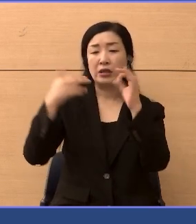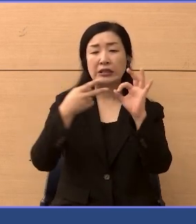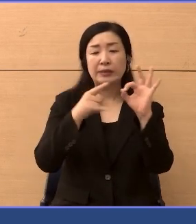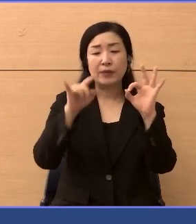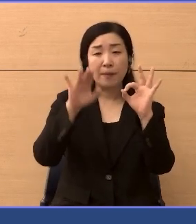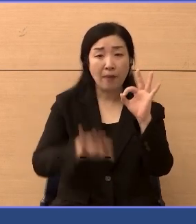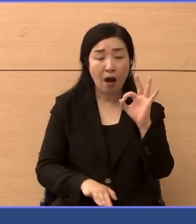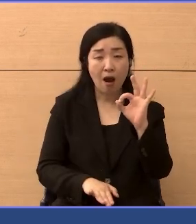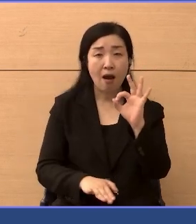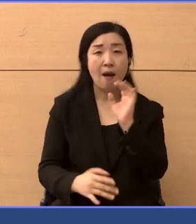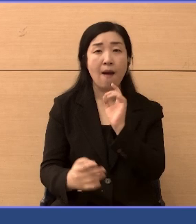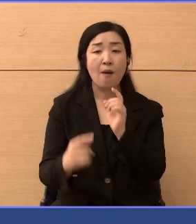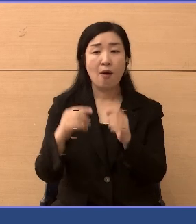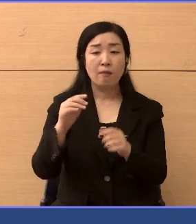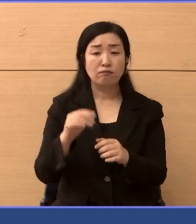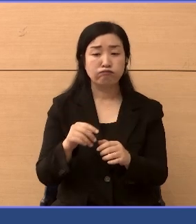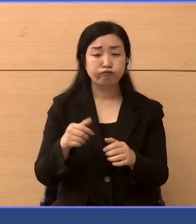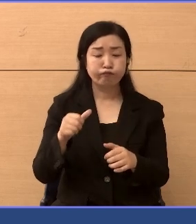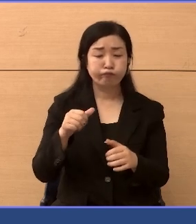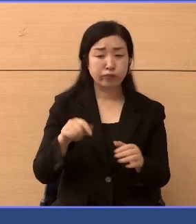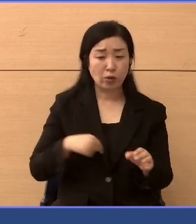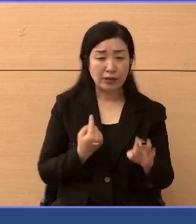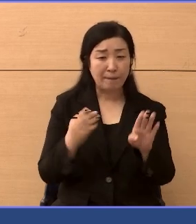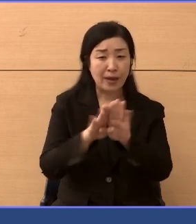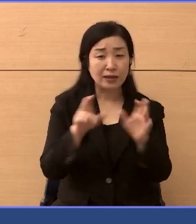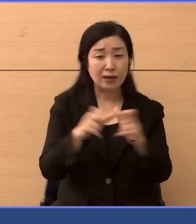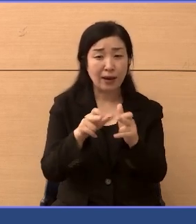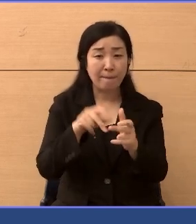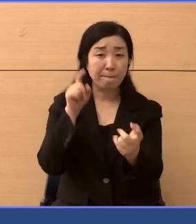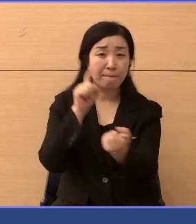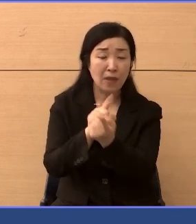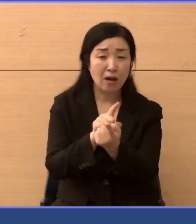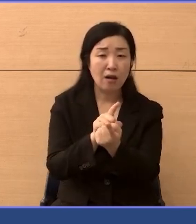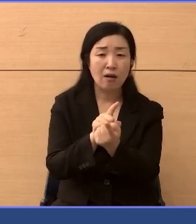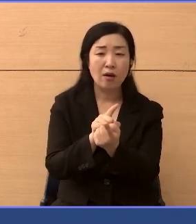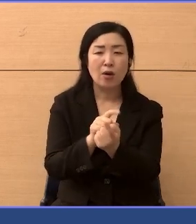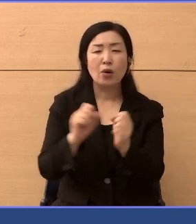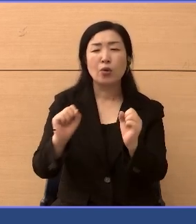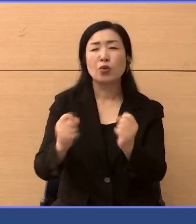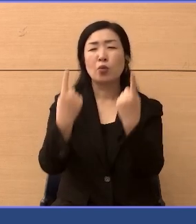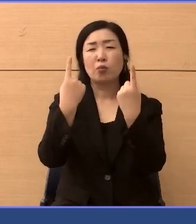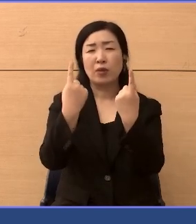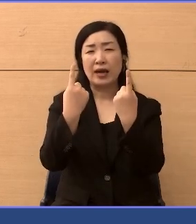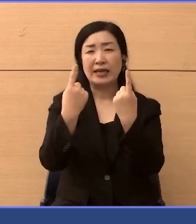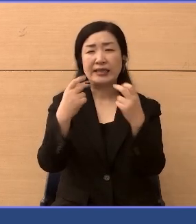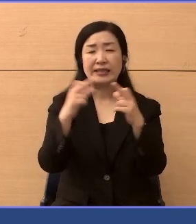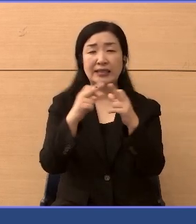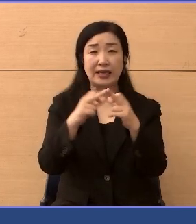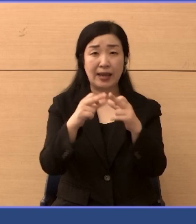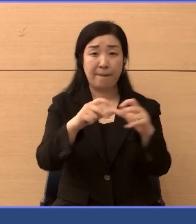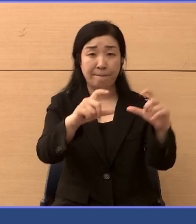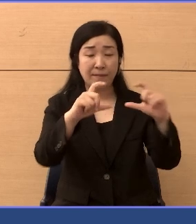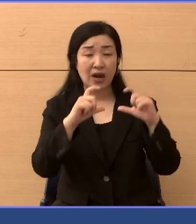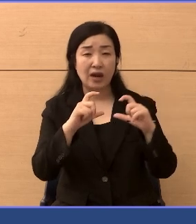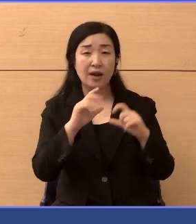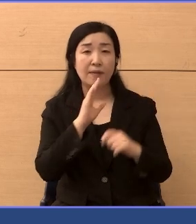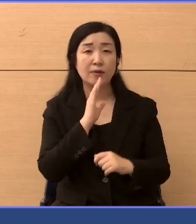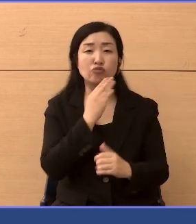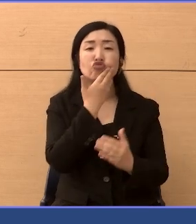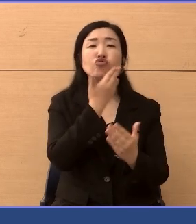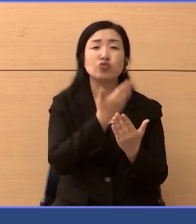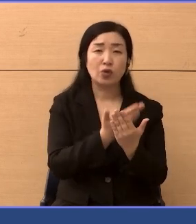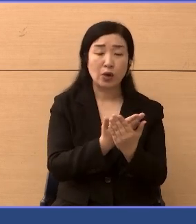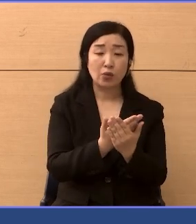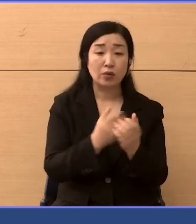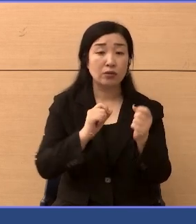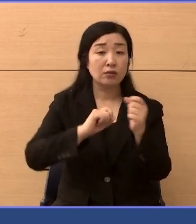most 10대 말의 individuals, not 환자에 대해서 everybody, but 접근하기 most 위해서는 individuals with 동반되는 ASD 정신질환을 will 치료하는 have 것이 some 중요하다고 degree of 하겠고요. anxiety, 또 which in